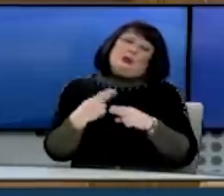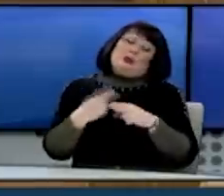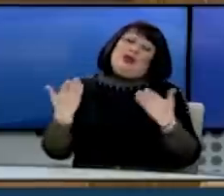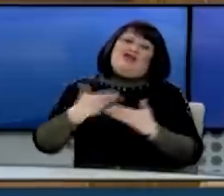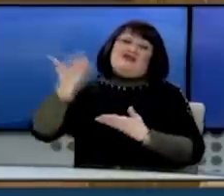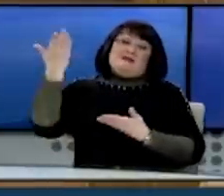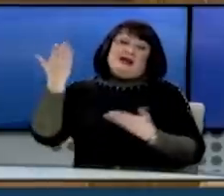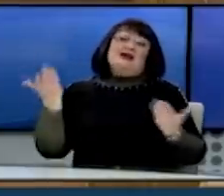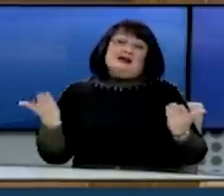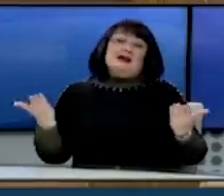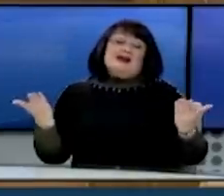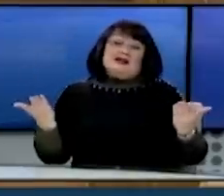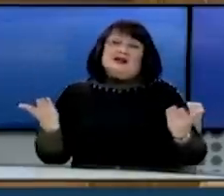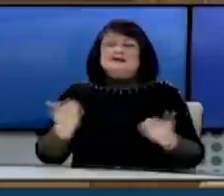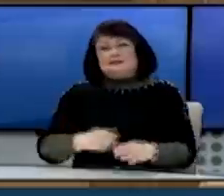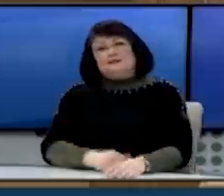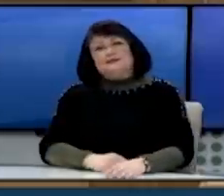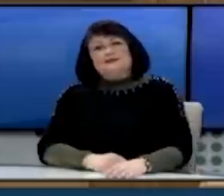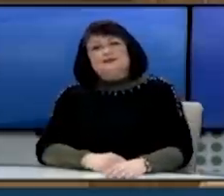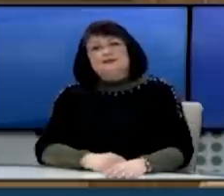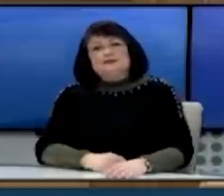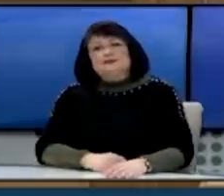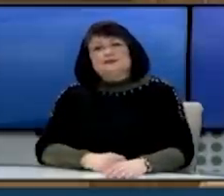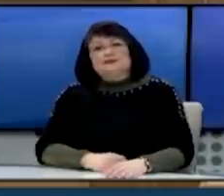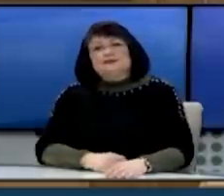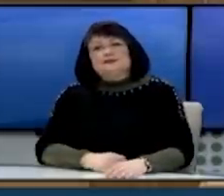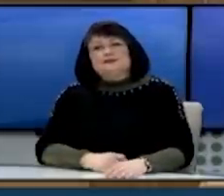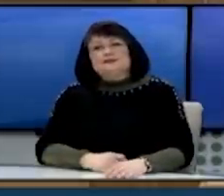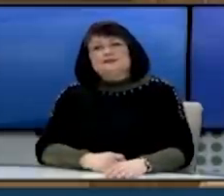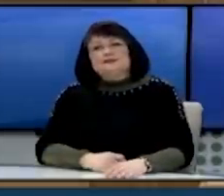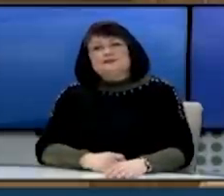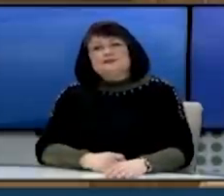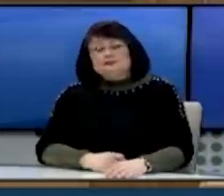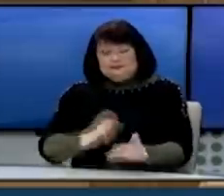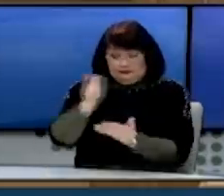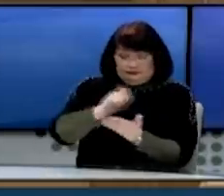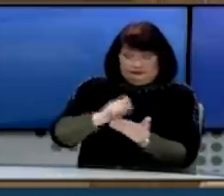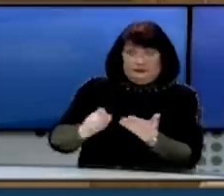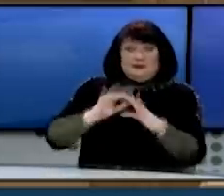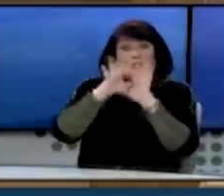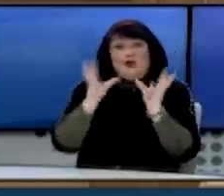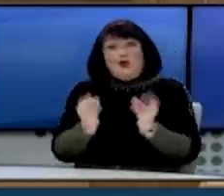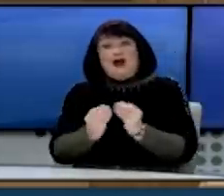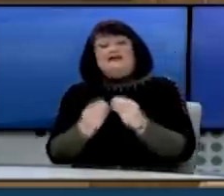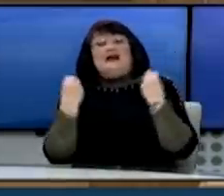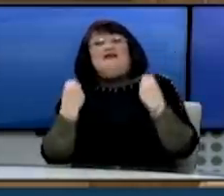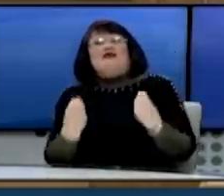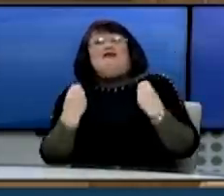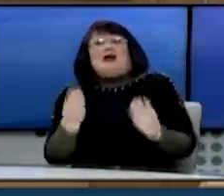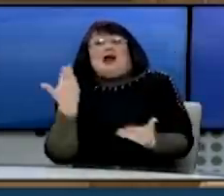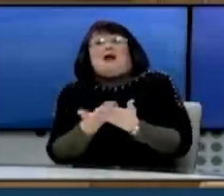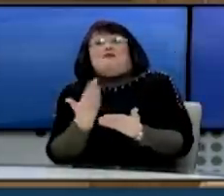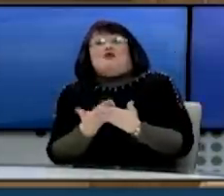υποτίθεται, έγκριτες αστικές εφημερίδες. Τόσα έχει αγράψει περί όλων αυτών των φοβερών